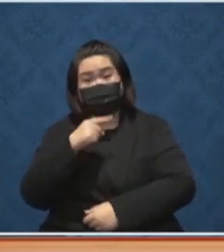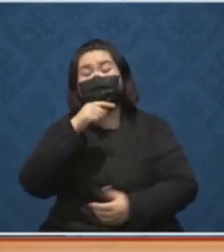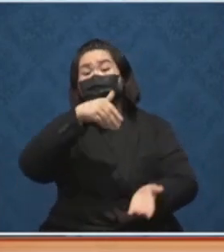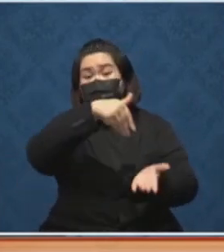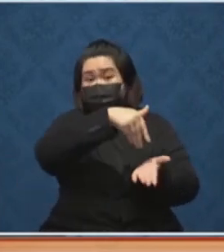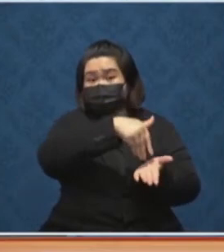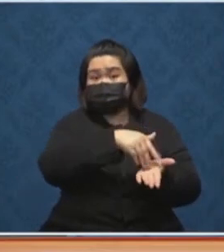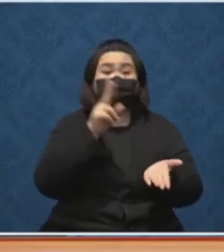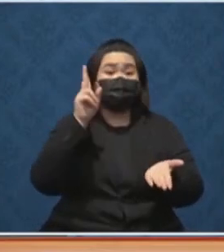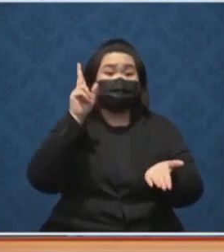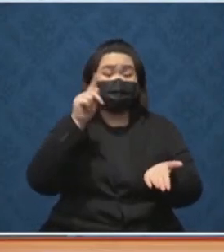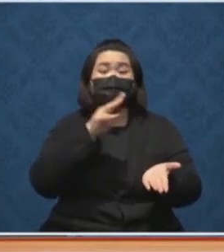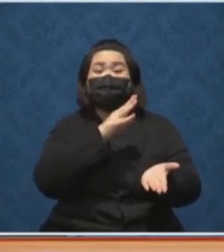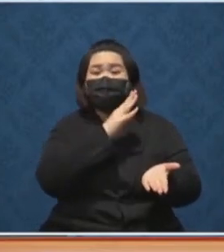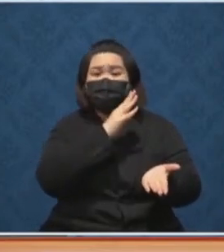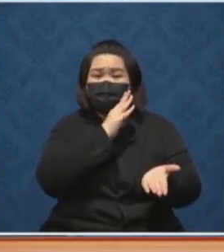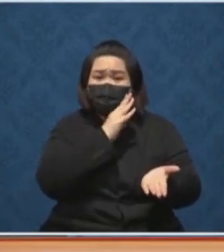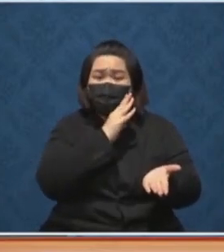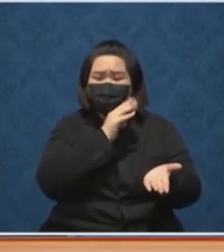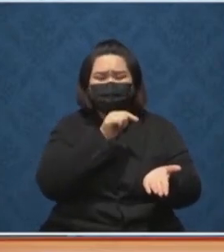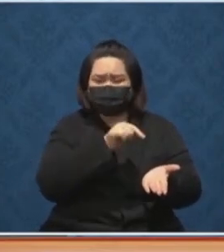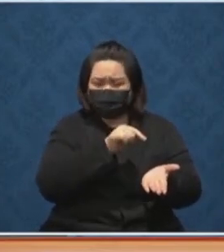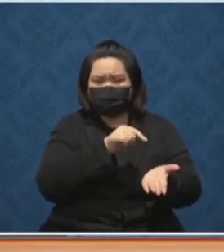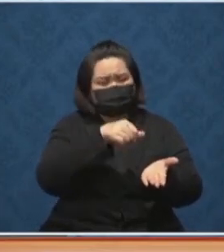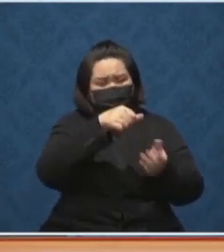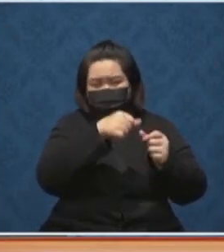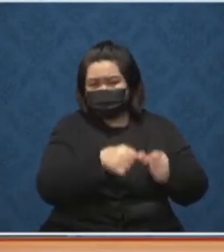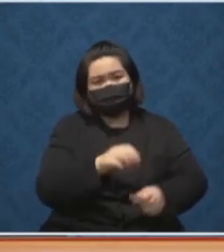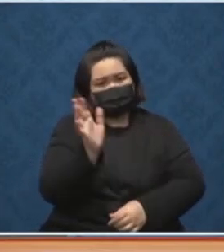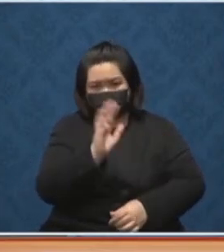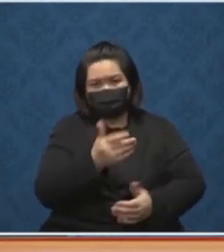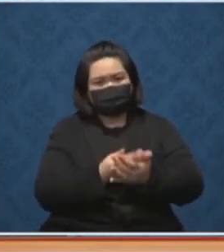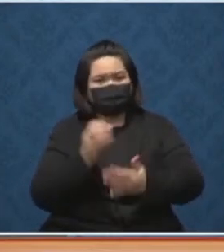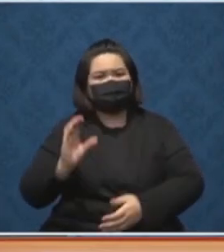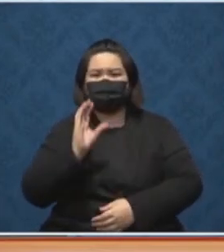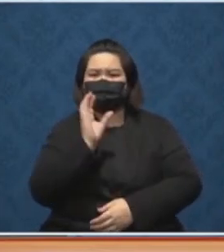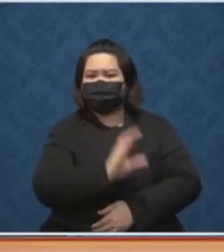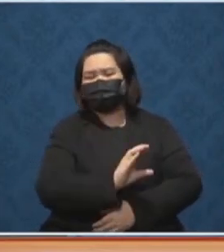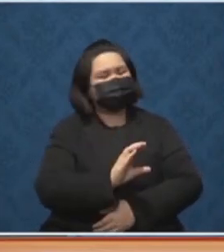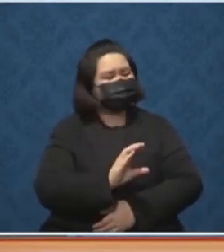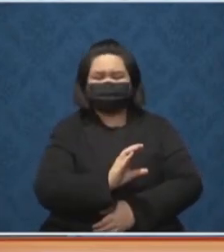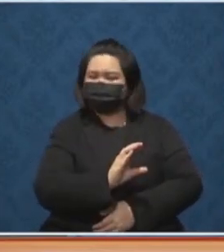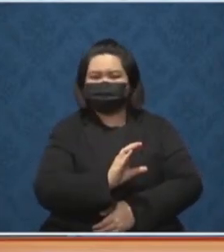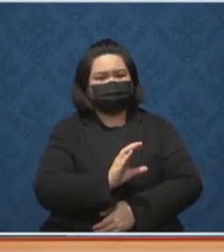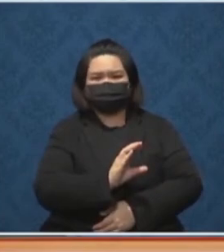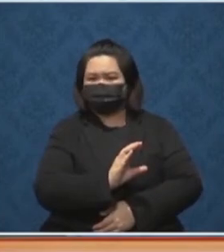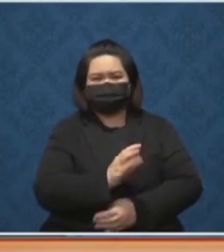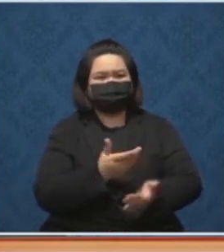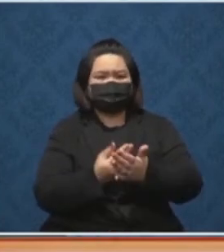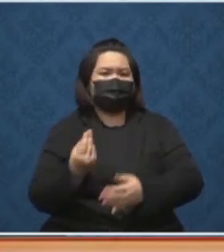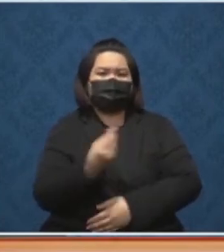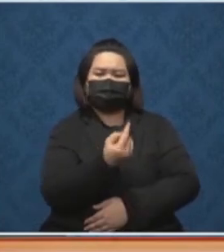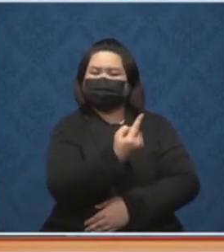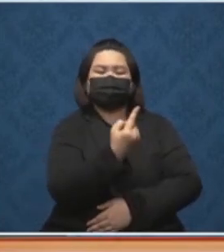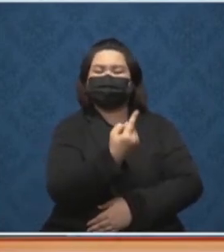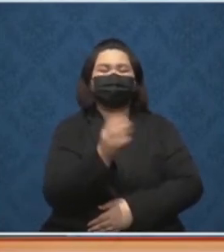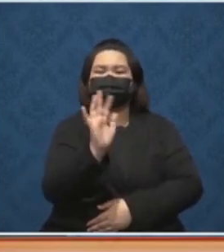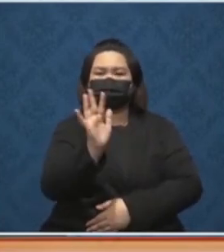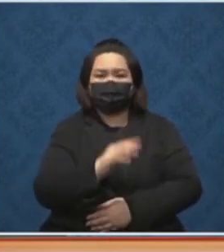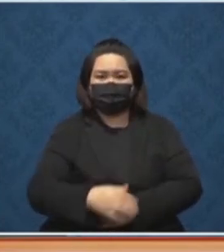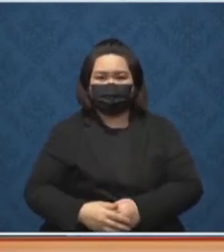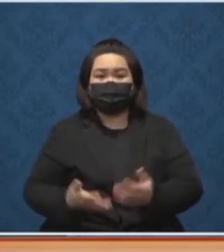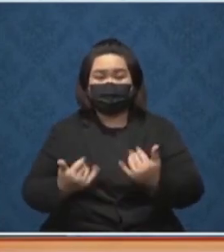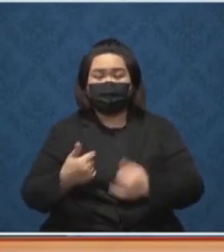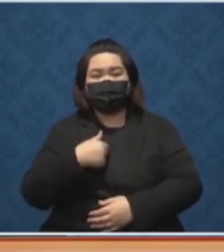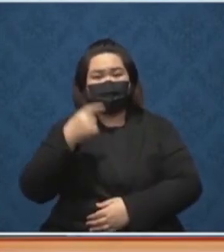นยต่ต้านขาวปรอมไม่ควรดำรงอยู่และไม่ควรได้รำงบประมาณจากภาษีของประชาชนแม่แต่บาทเดียวผมจงขอส่งน